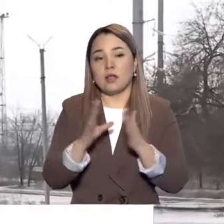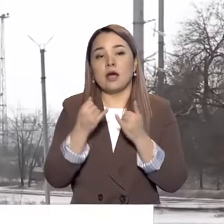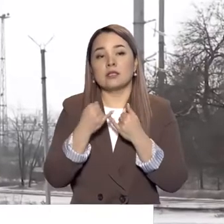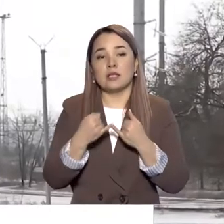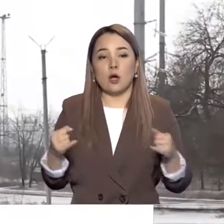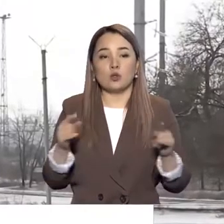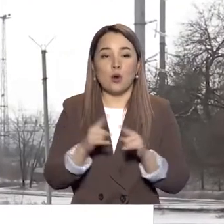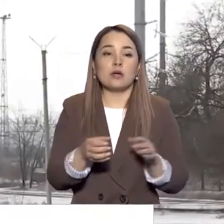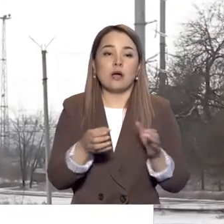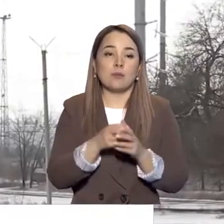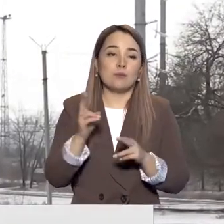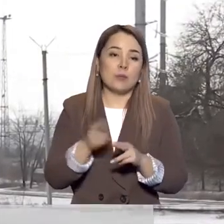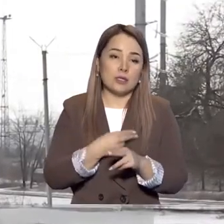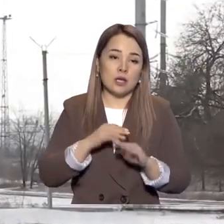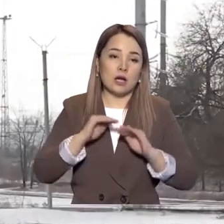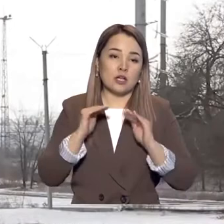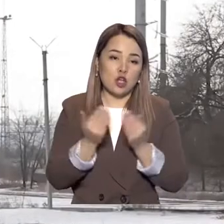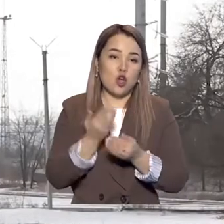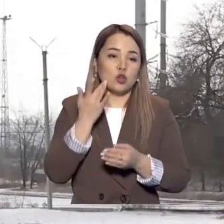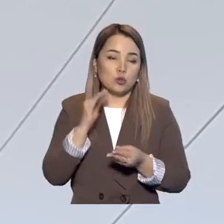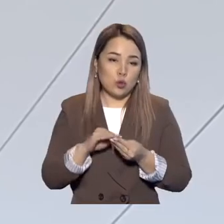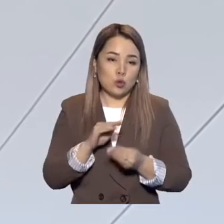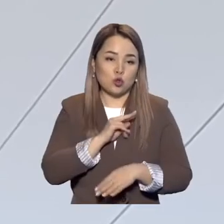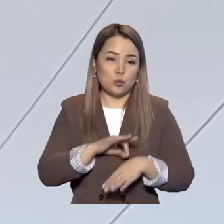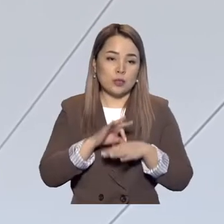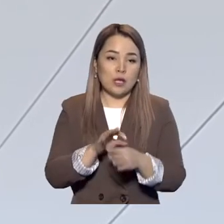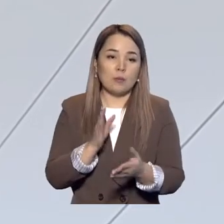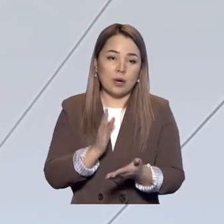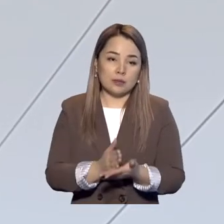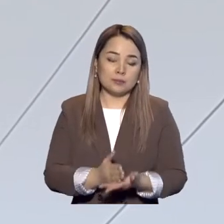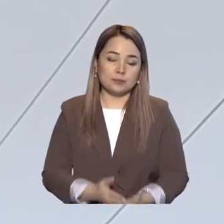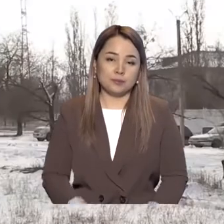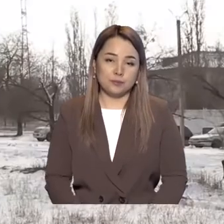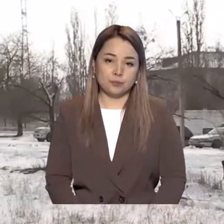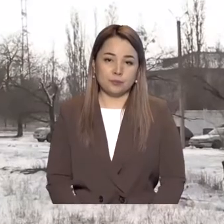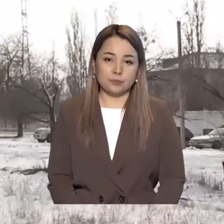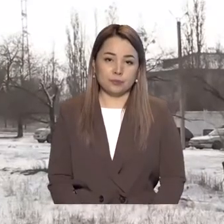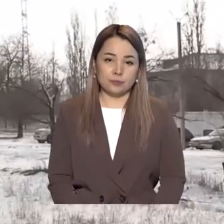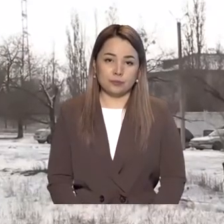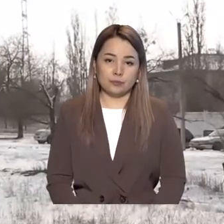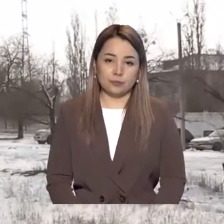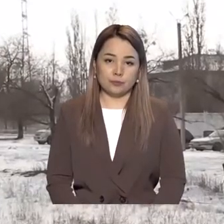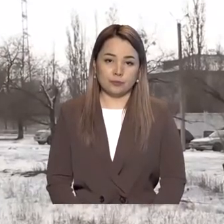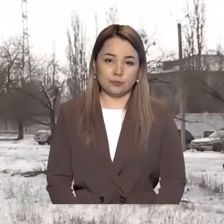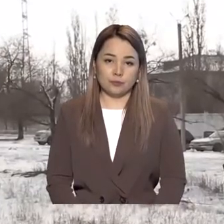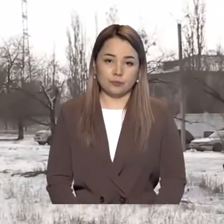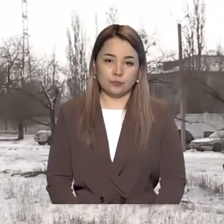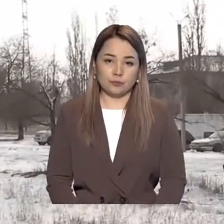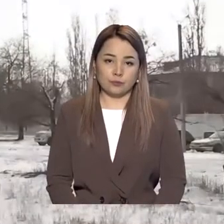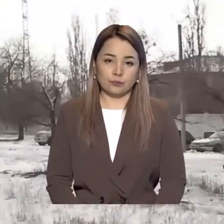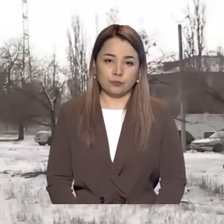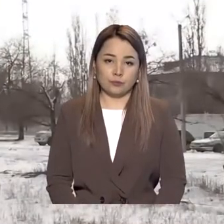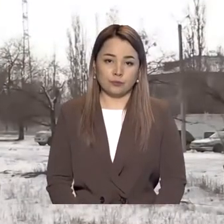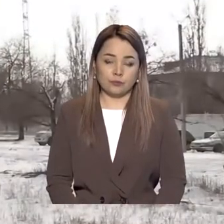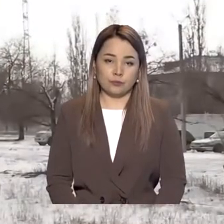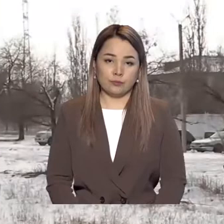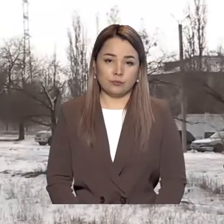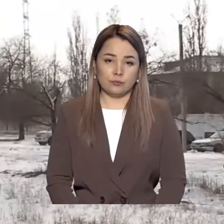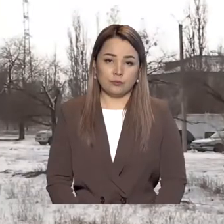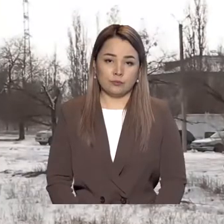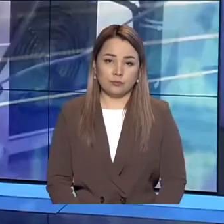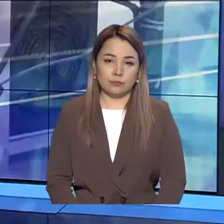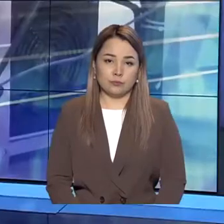компаниялары шектеусіз жұмыс істеп тұр. Қуан Нұрақын, Ғани Қалмаханов, Қуаныш Қанатұлы, Ержан Жаңбырбай, Қазақстан ұлттық